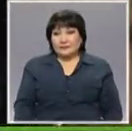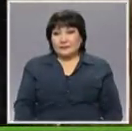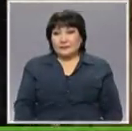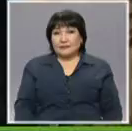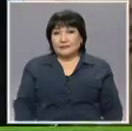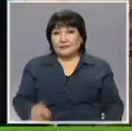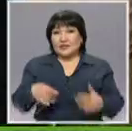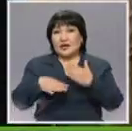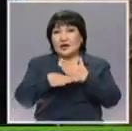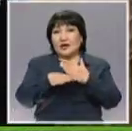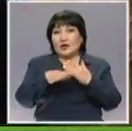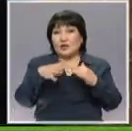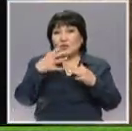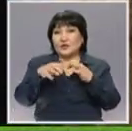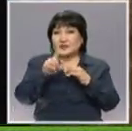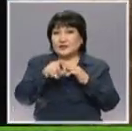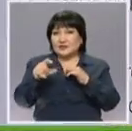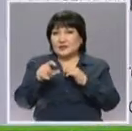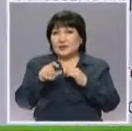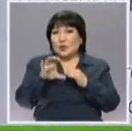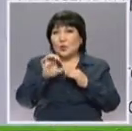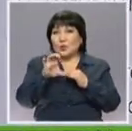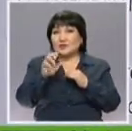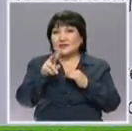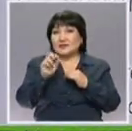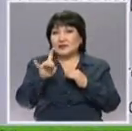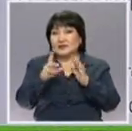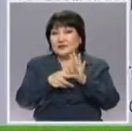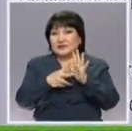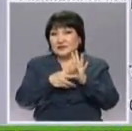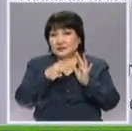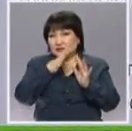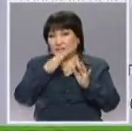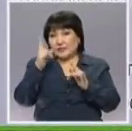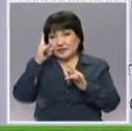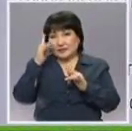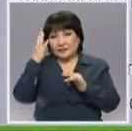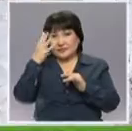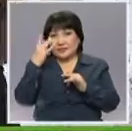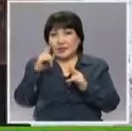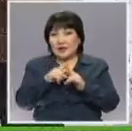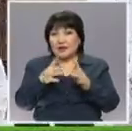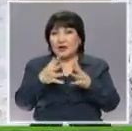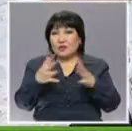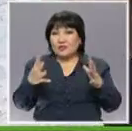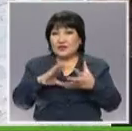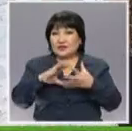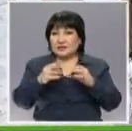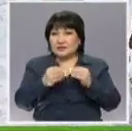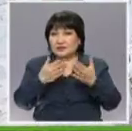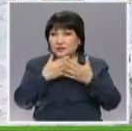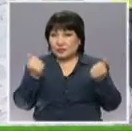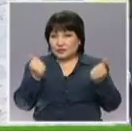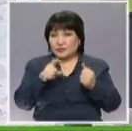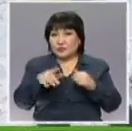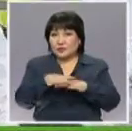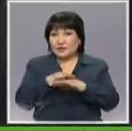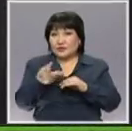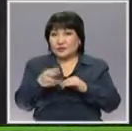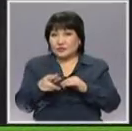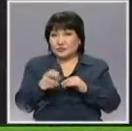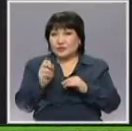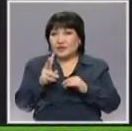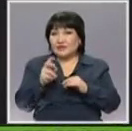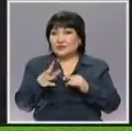Үлескерлер Оскар тұрғын үй кешенін 8 жылдан бері тегі ойша елестетіп келеді. Уәде көп алайда нәтиже жоқ деп налыған тұрғындар үшін бүгін Ақжолтай